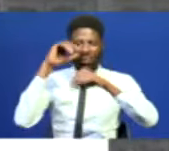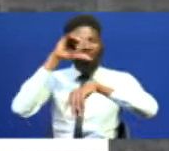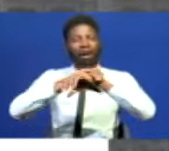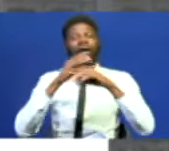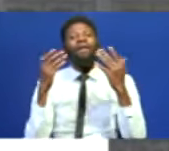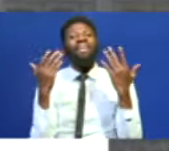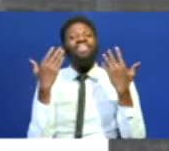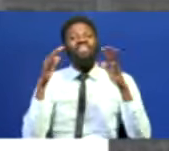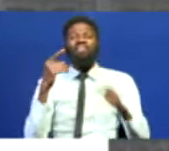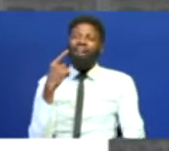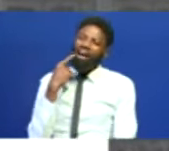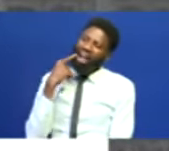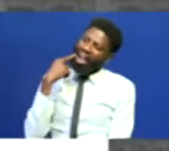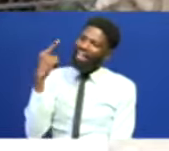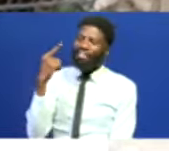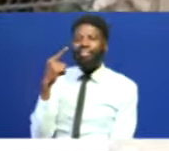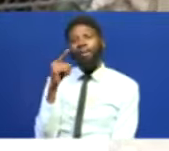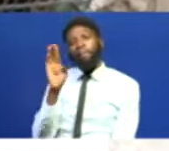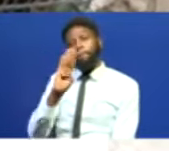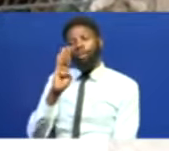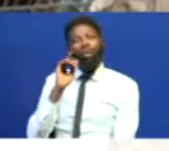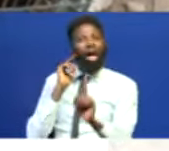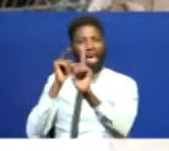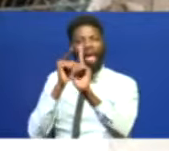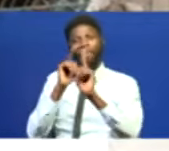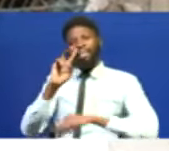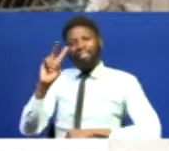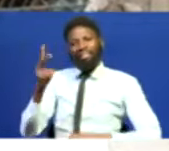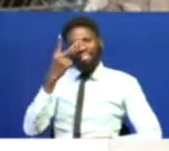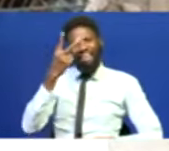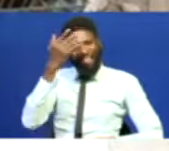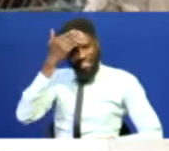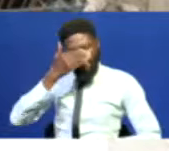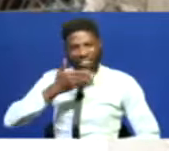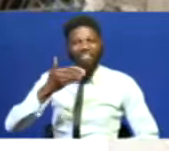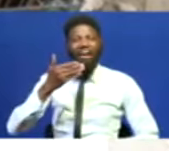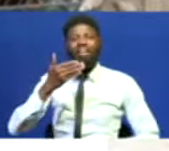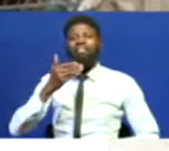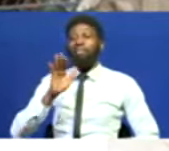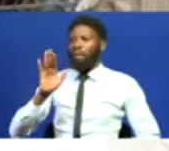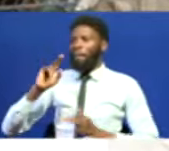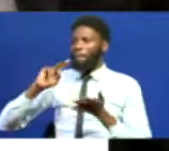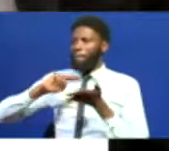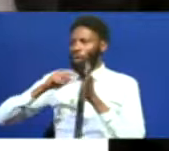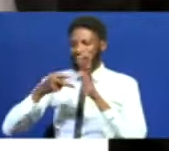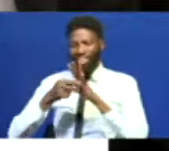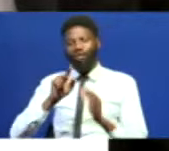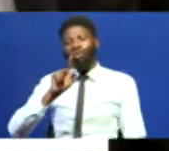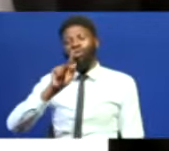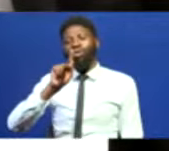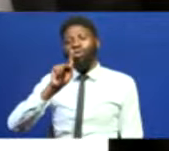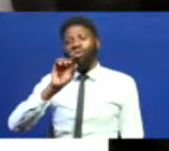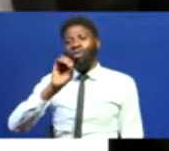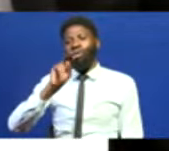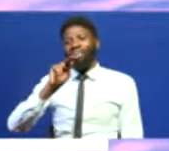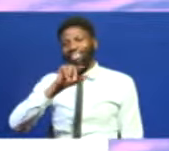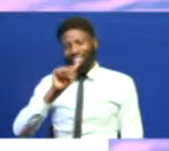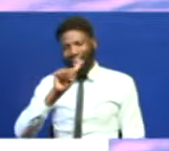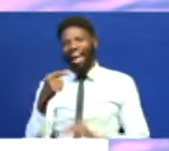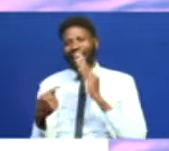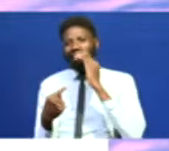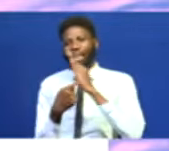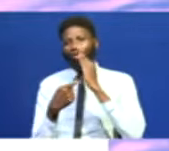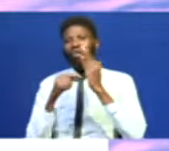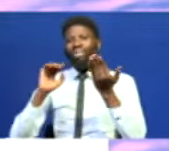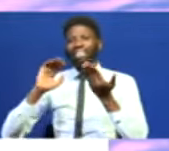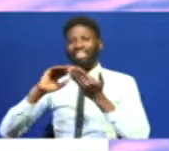za ujenzi wa awamu ya pili ya mradi wa jiji la kiteknolojia la Konza utakaoanza mara moja. Want